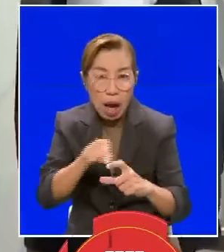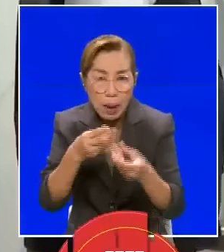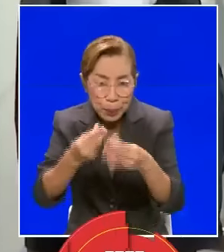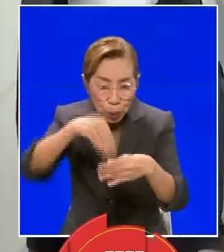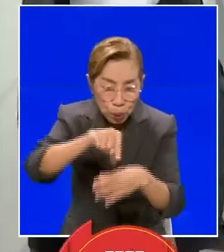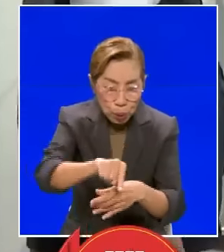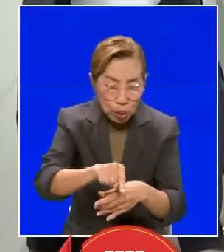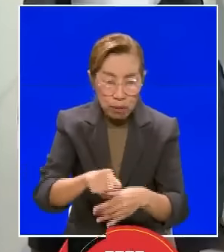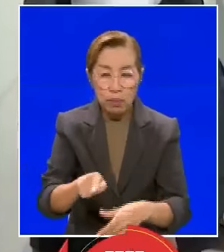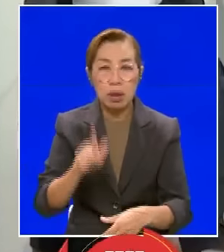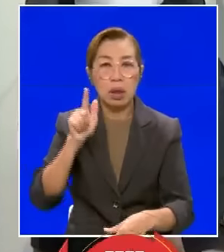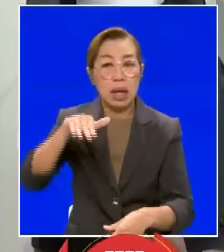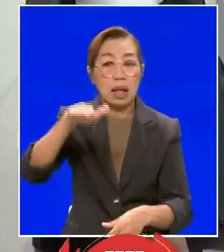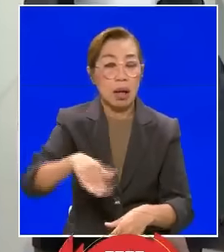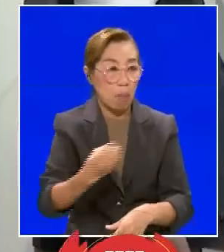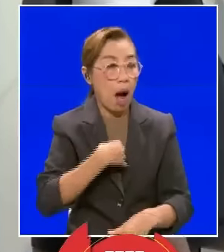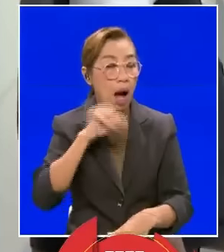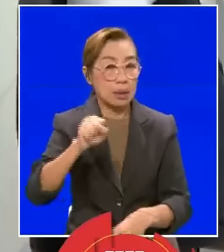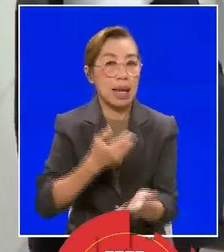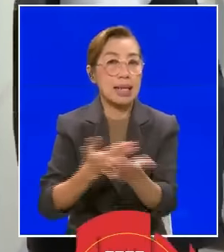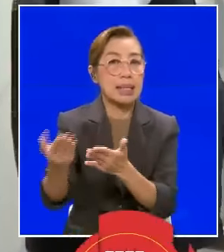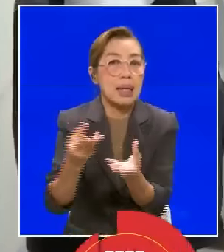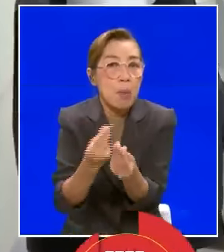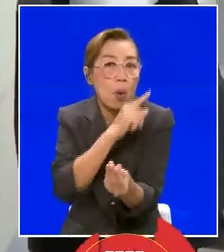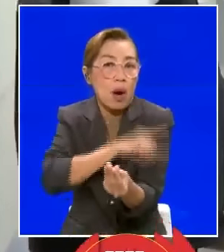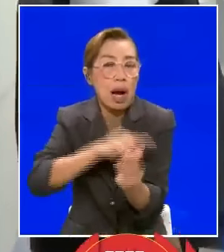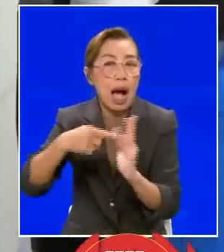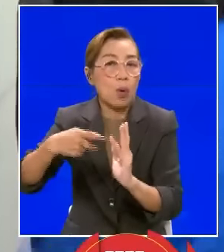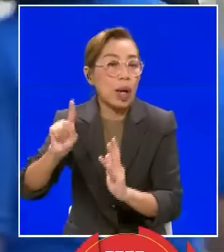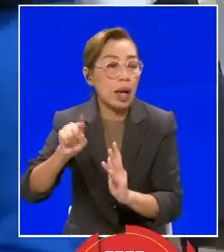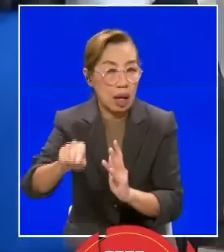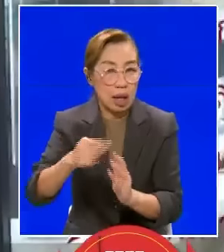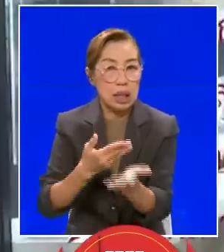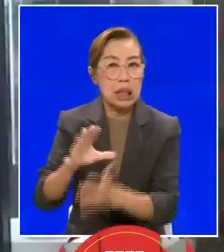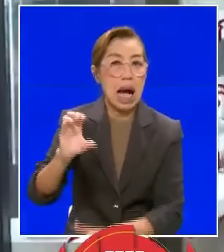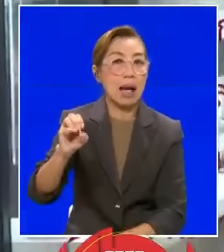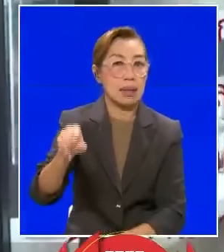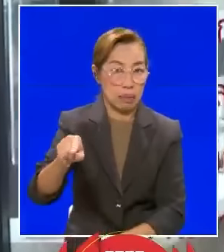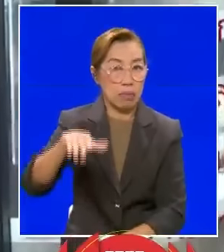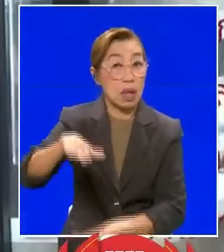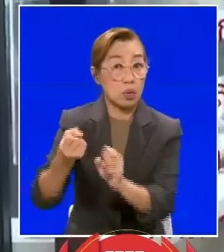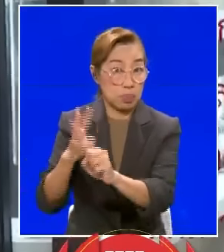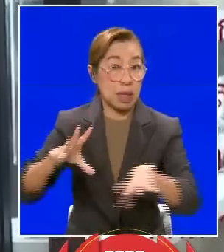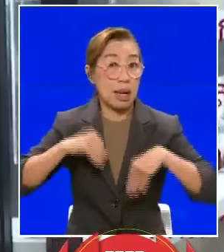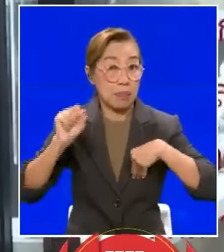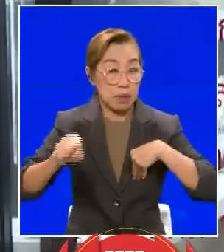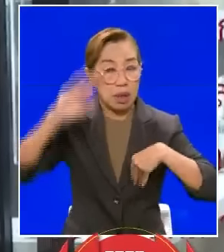50บาทครับล่าสุดวันนี้พันตำรวจเอกชิสนุพงศ์สุริยานนท์ครับผู้กำกับสน.ทุ่งสองห้องเปิดเผยนะครับว่า